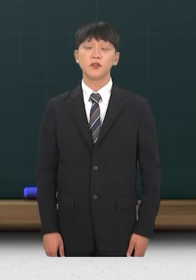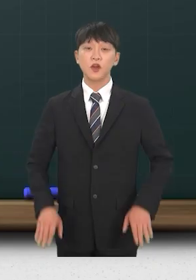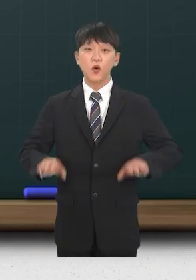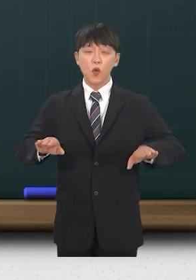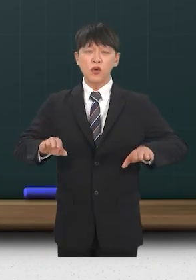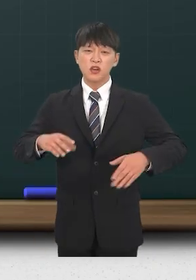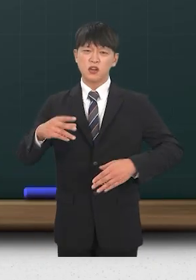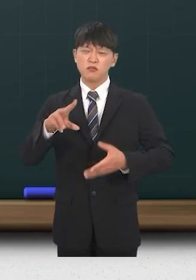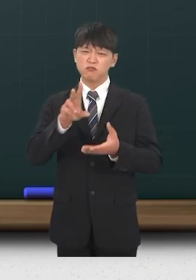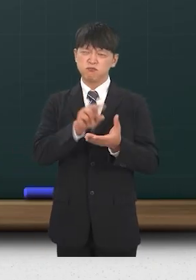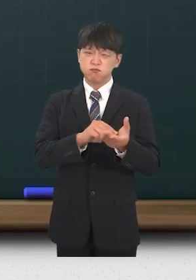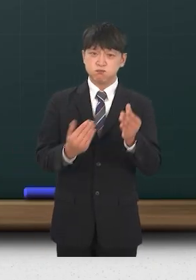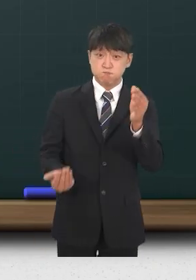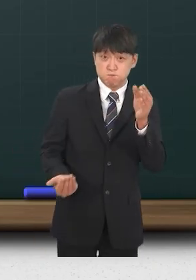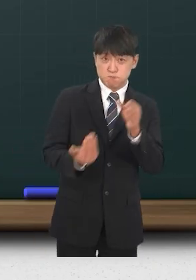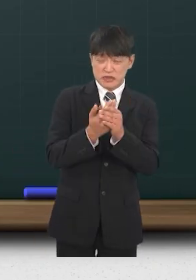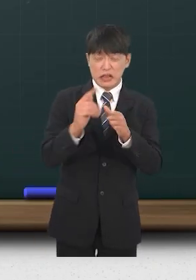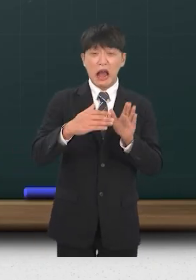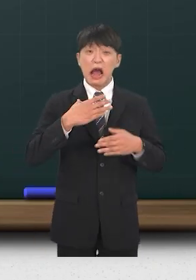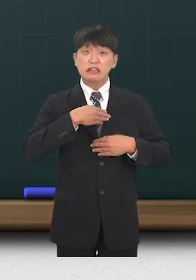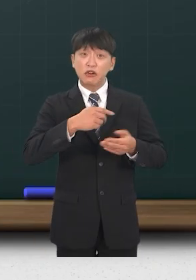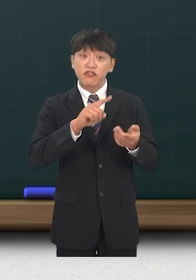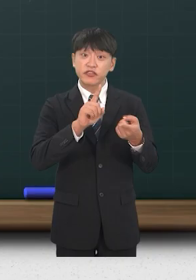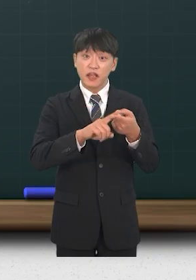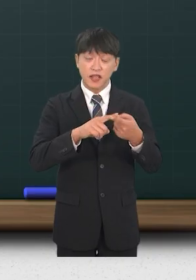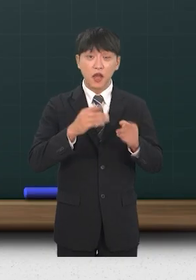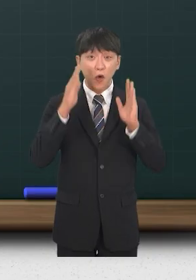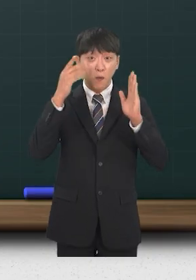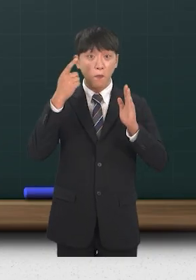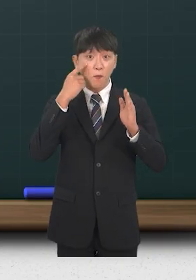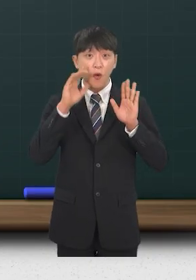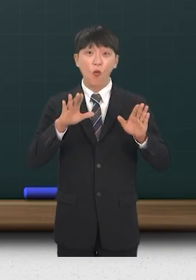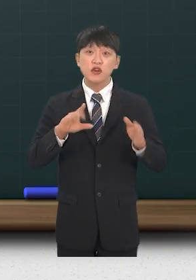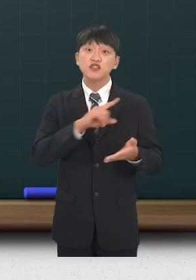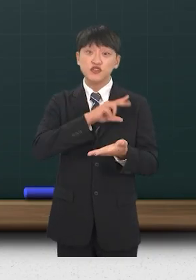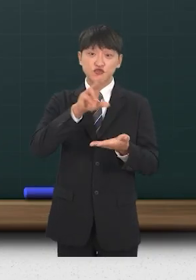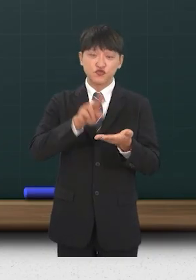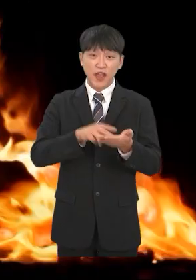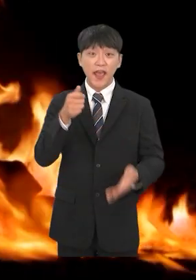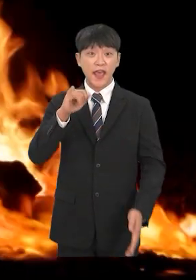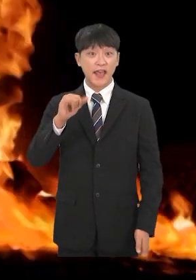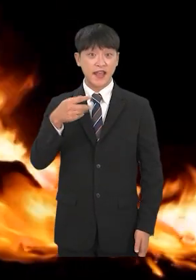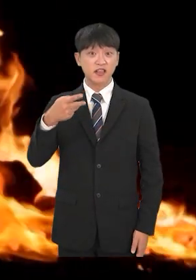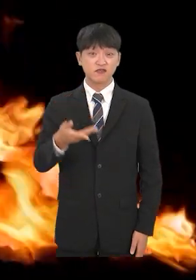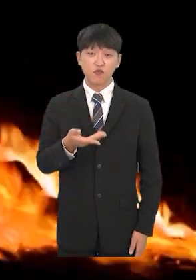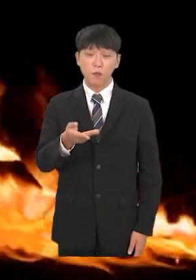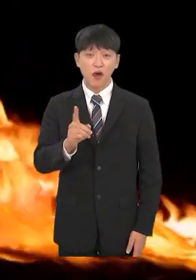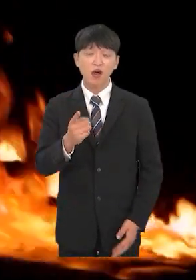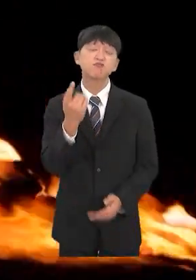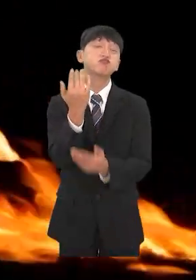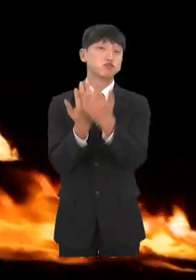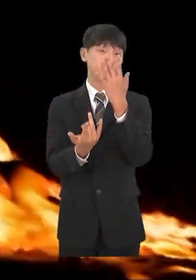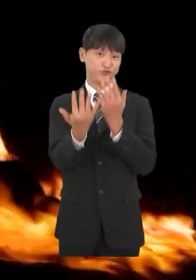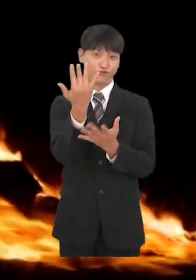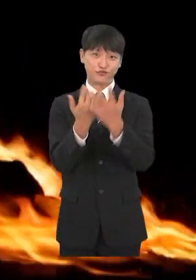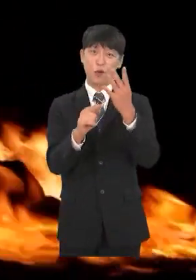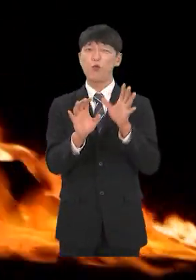오늘은 재난 안전에 대해 알아볼 거예요. 오늘의 학습 주제에 대한 힌트를 드릴게요. 바로 불과 관련이